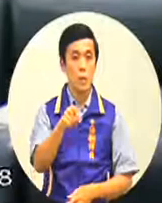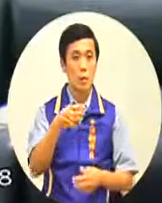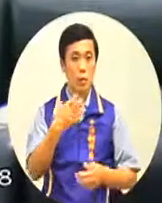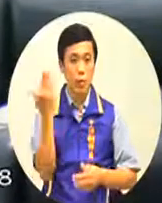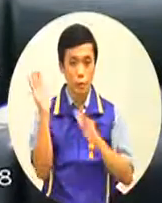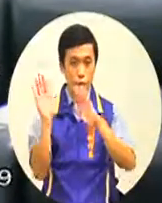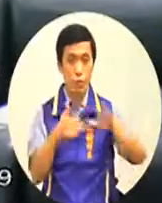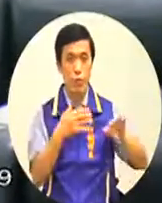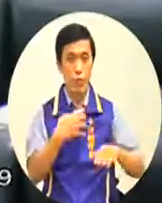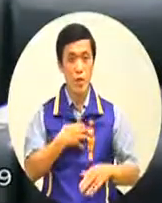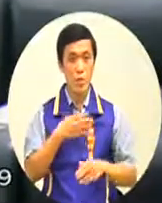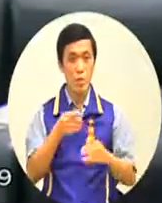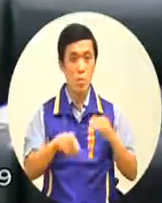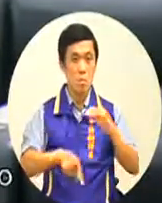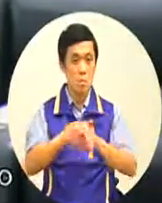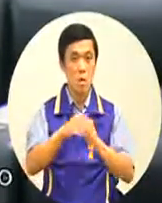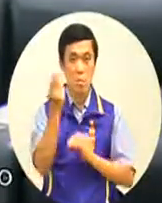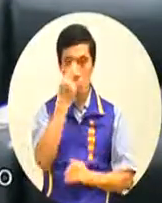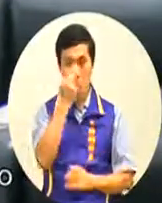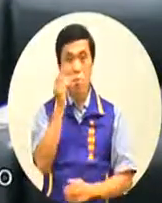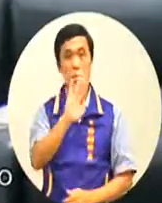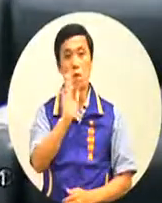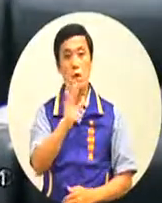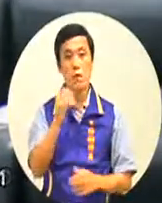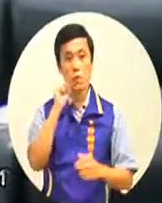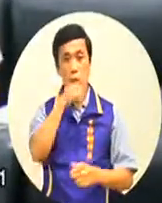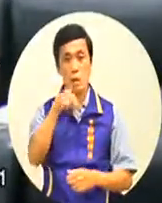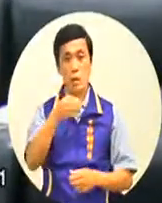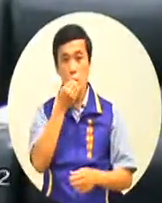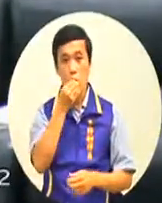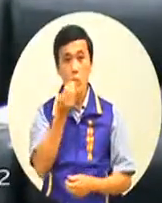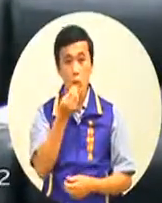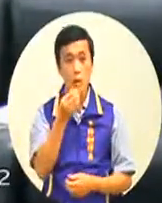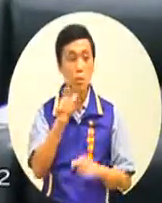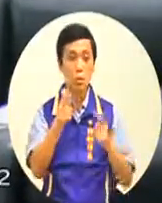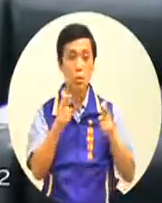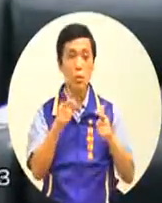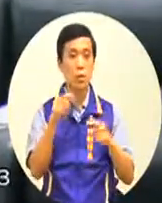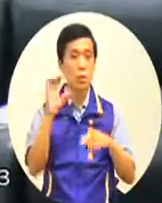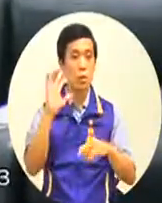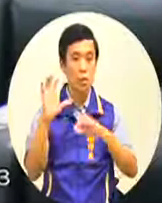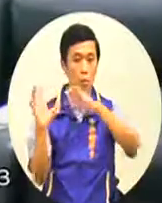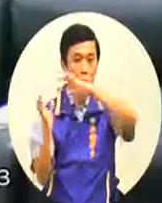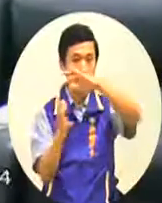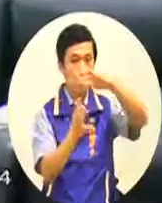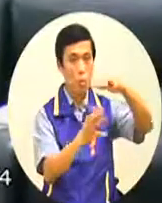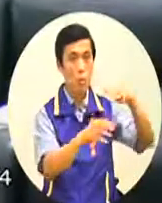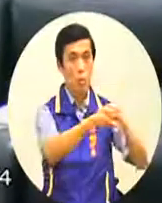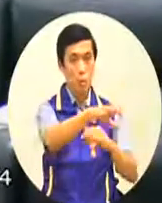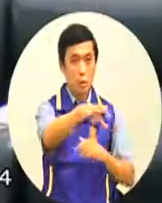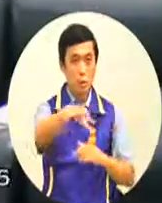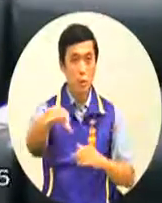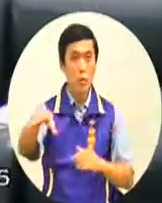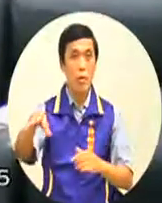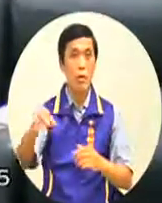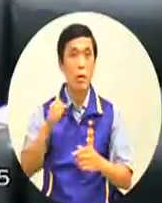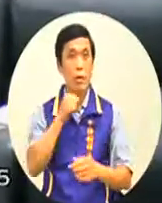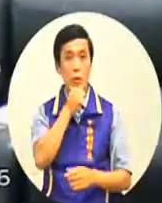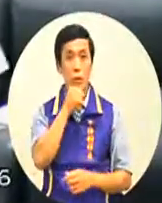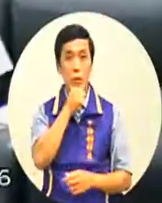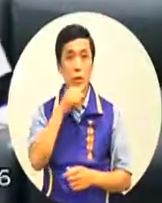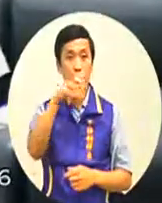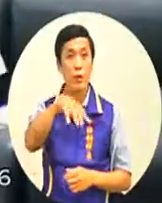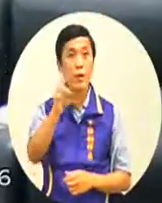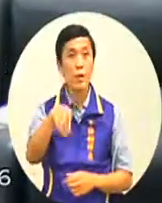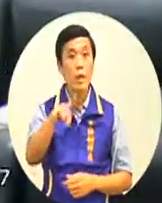今天不是没得吃啊，台湾不是没得吃啊，咱打马乌，全世界最丰富的地方就是